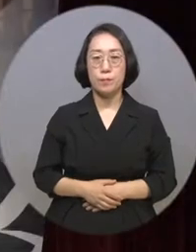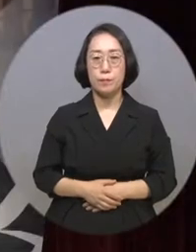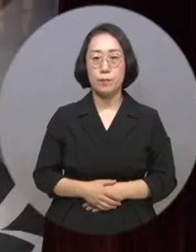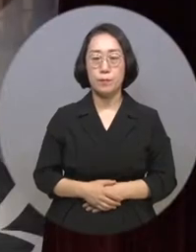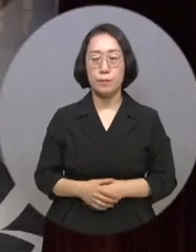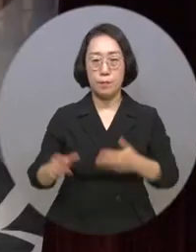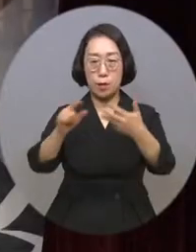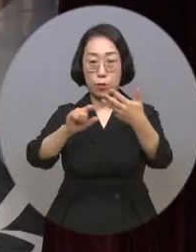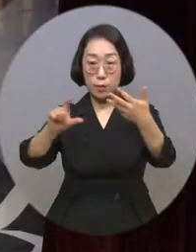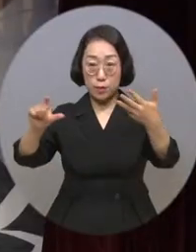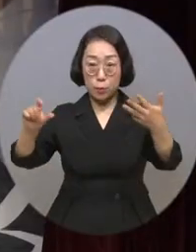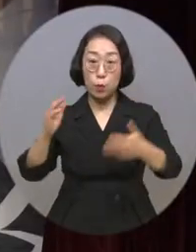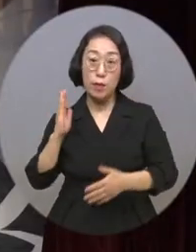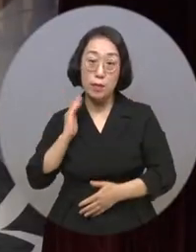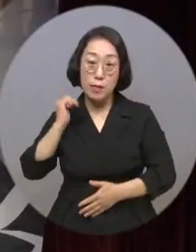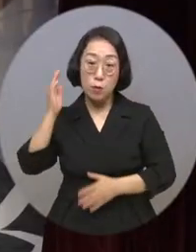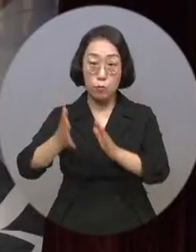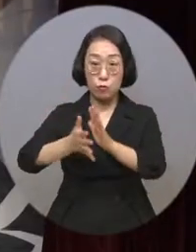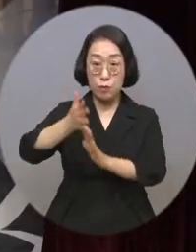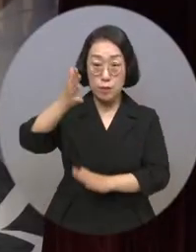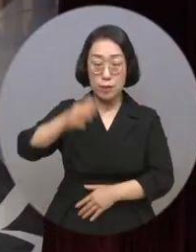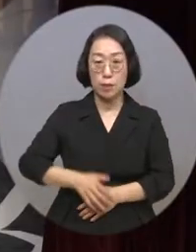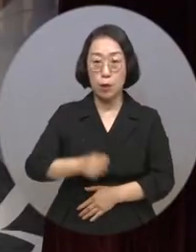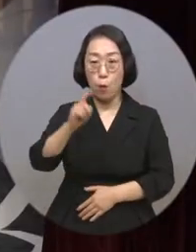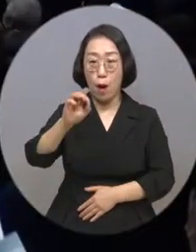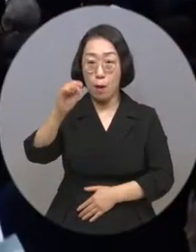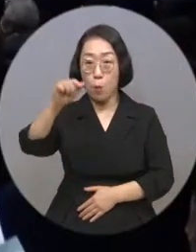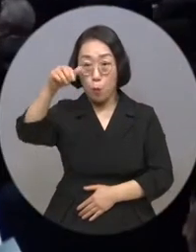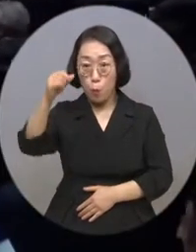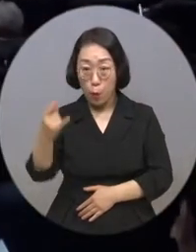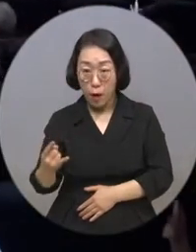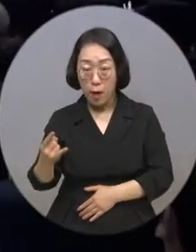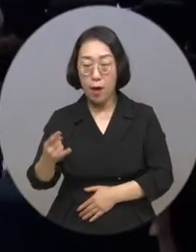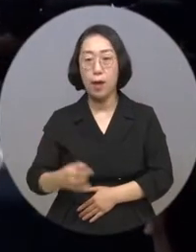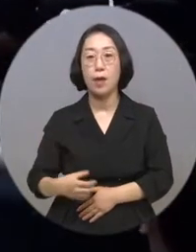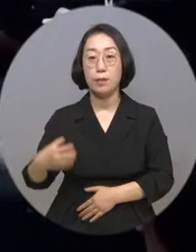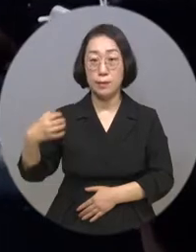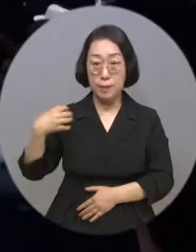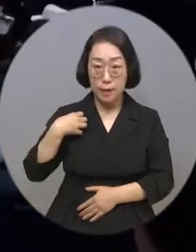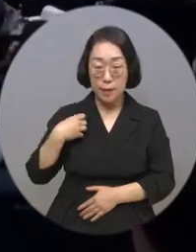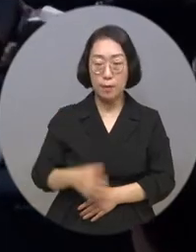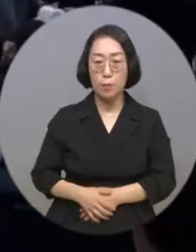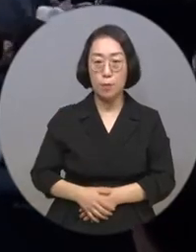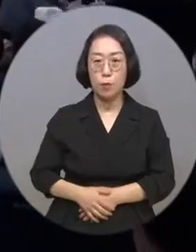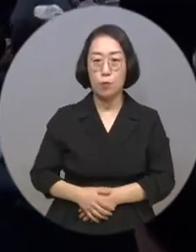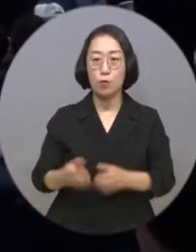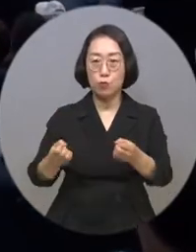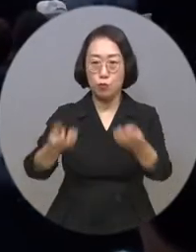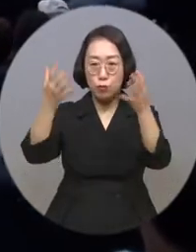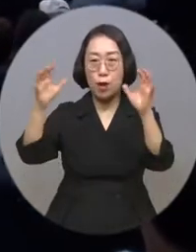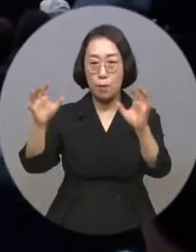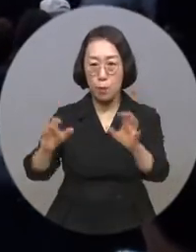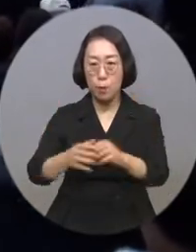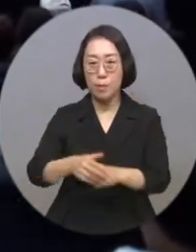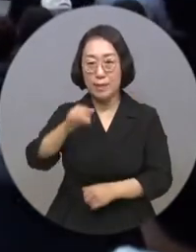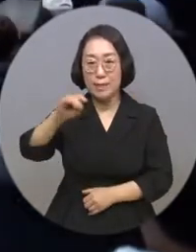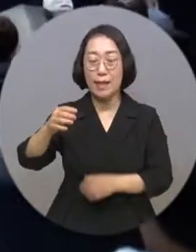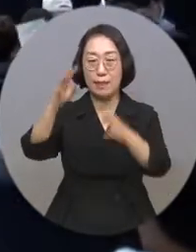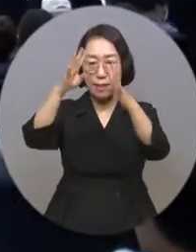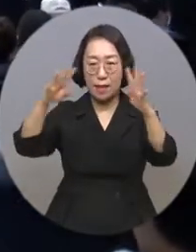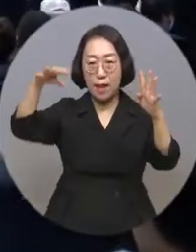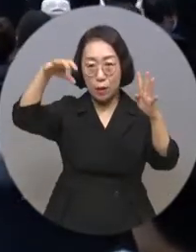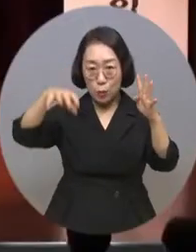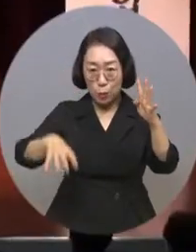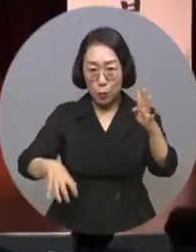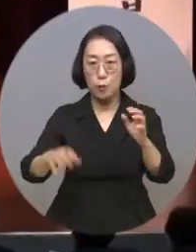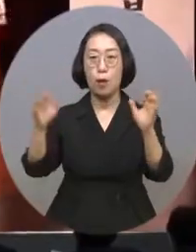지난 15일 의정부시는 광복회 주관으로 제77주년 광복절 경축 행사를 신한대학교에서